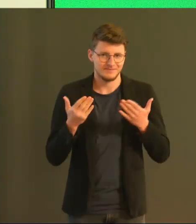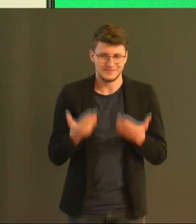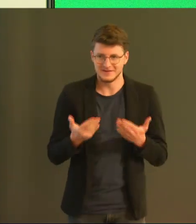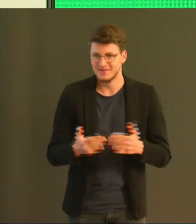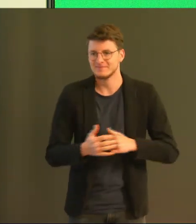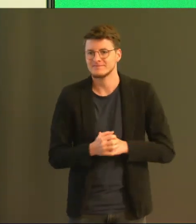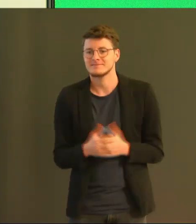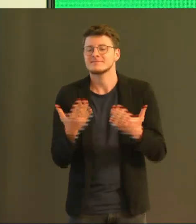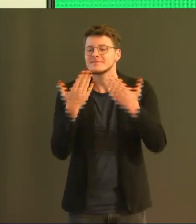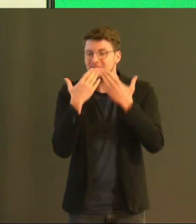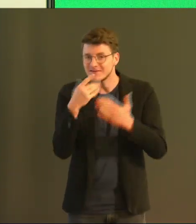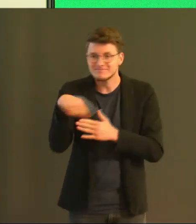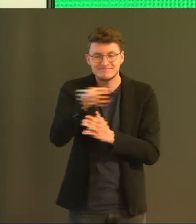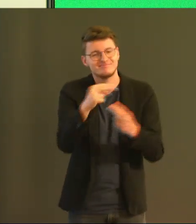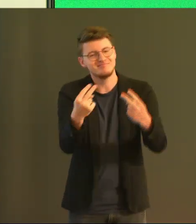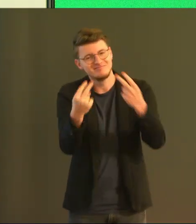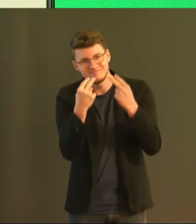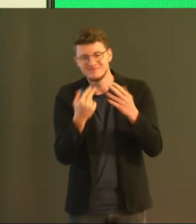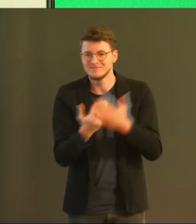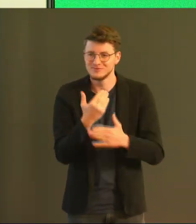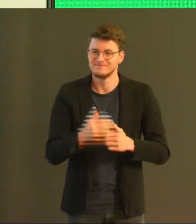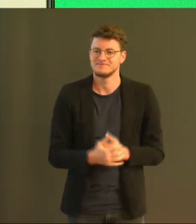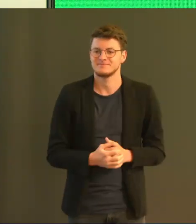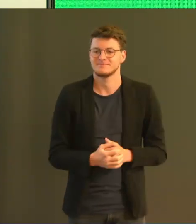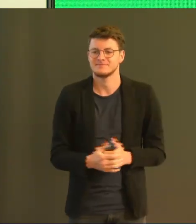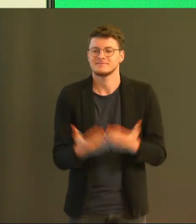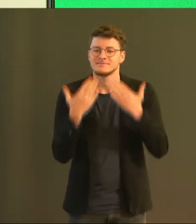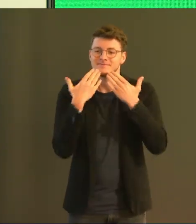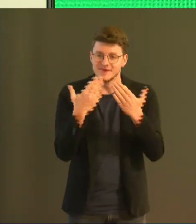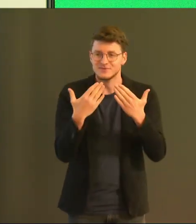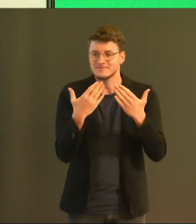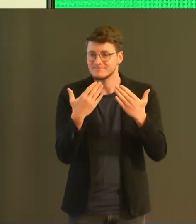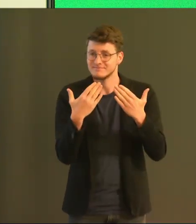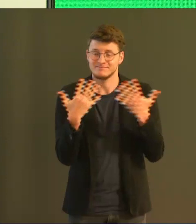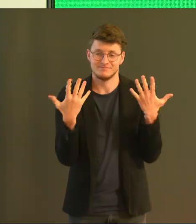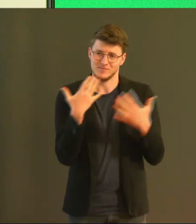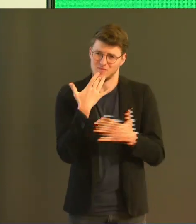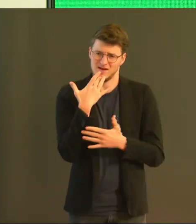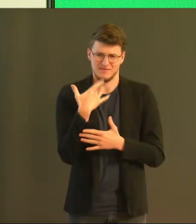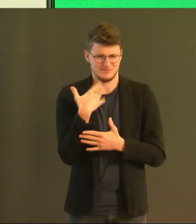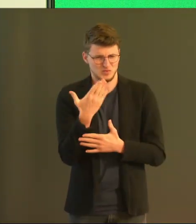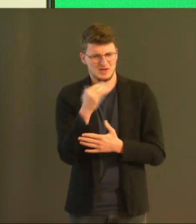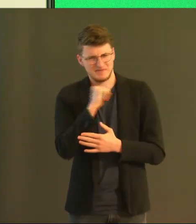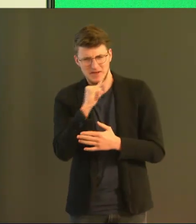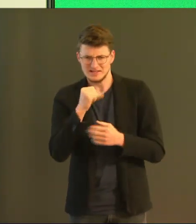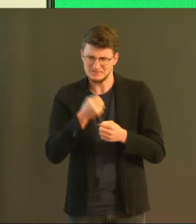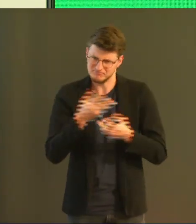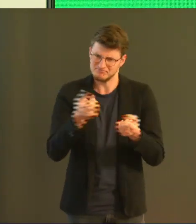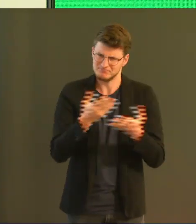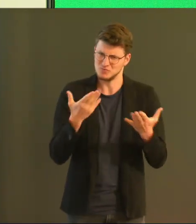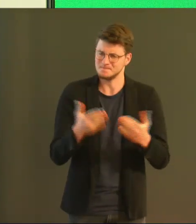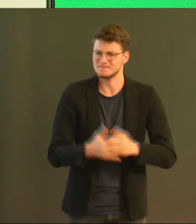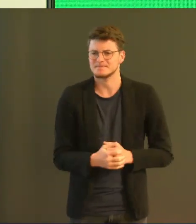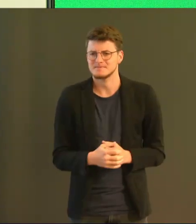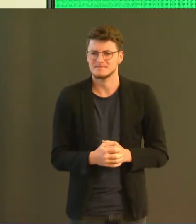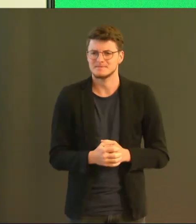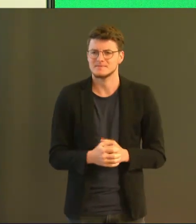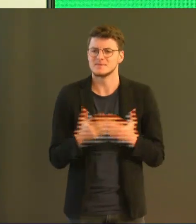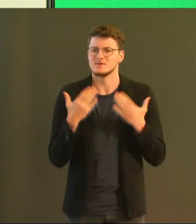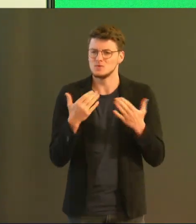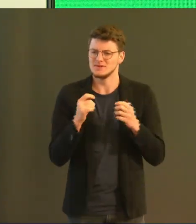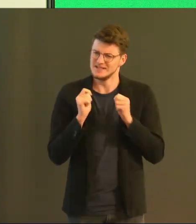here and with the citizen de dawn of heroes mu uniforme il exhale direct turquie et bennane steven van geest on